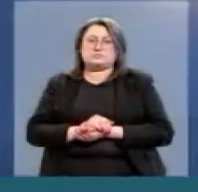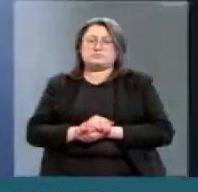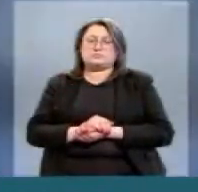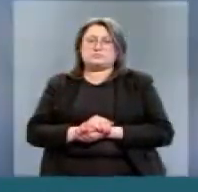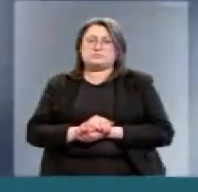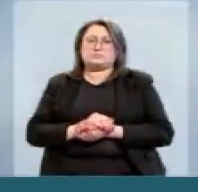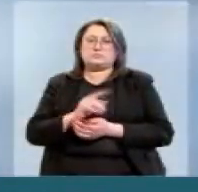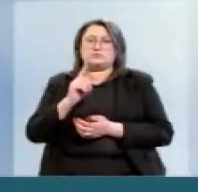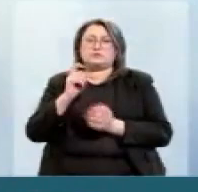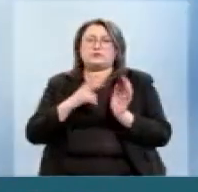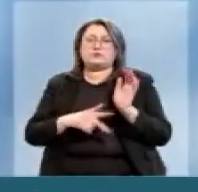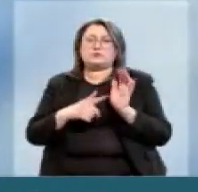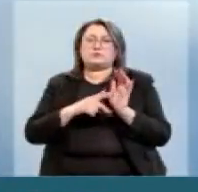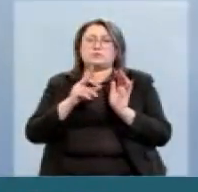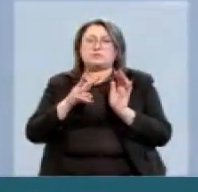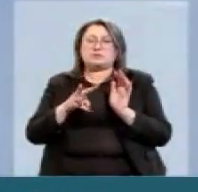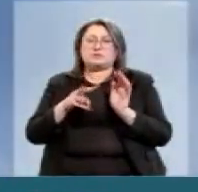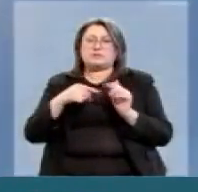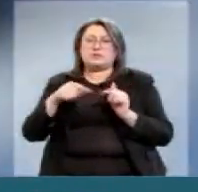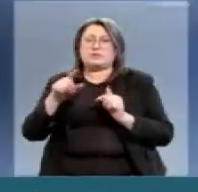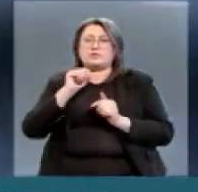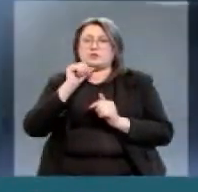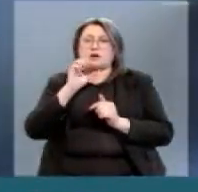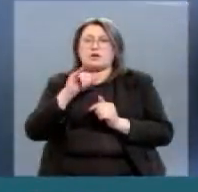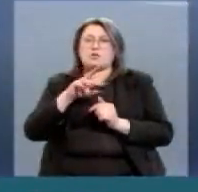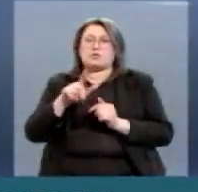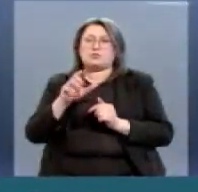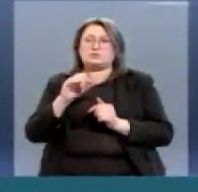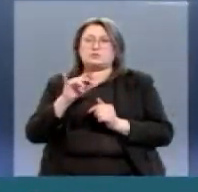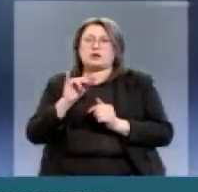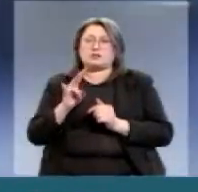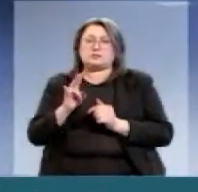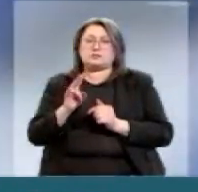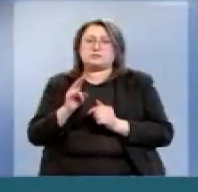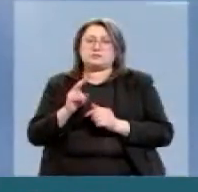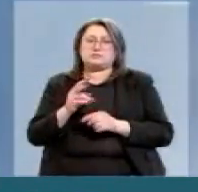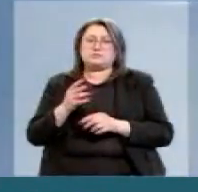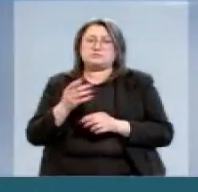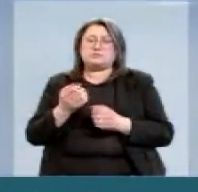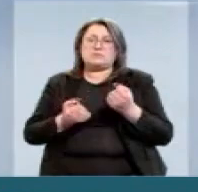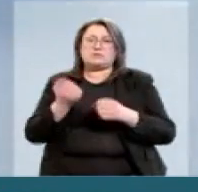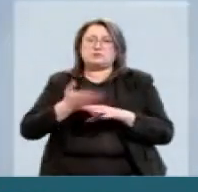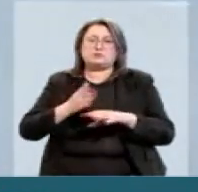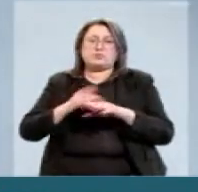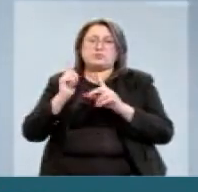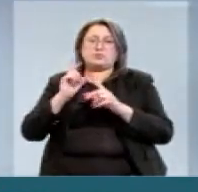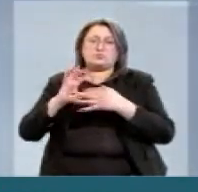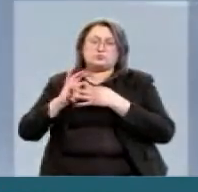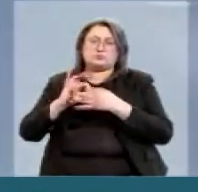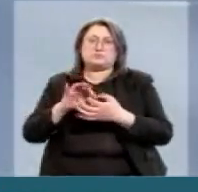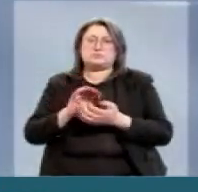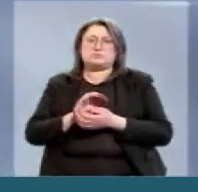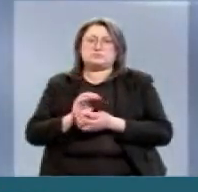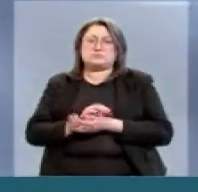жүргізушісі жолдың жегіне шығып кетті. Тіркемесі бар ауыр техника Ресей Федерациясынан Қарағанды облысына жүк апара жатқан. Жүк көлігі жол жегіне терең